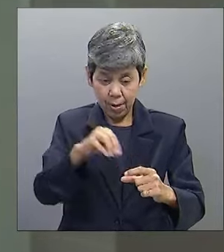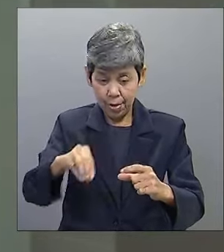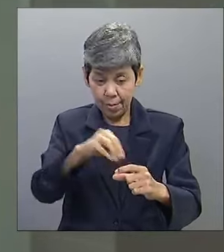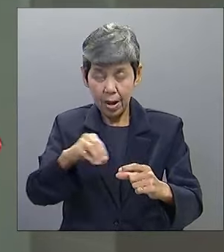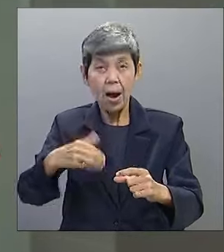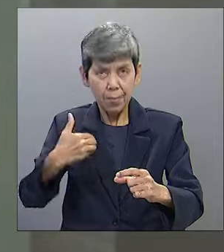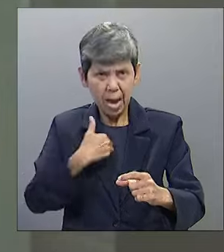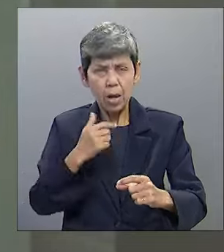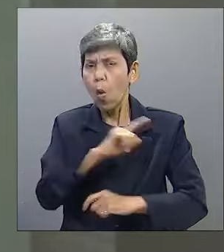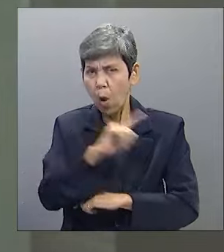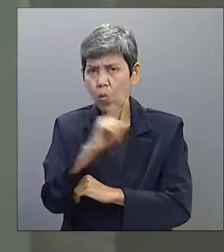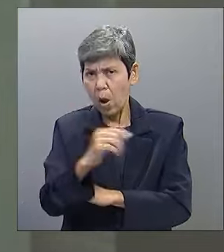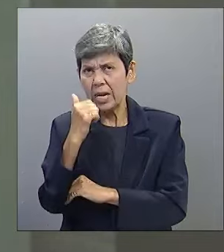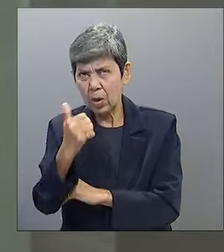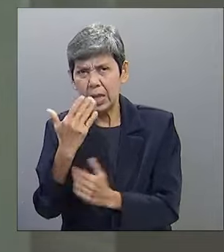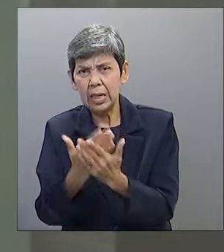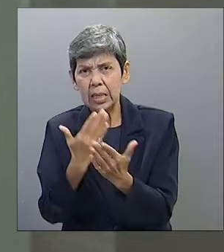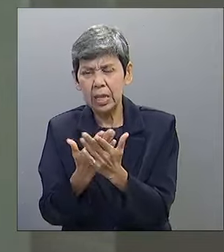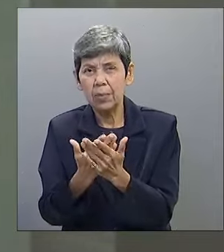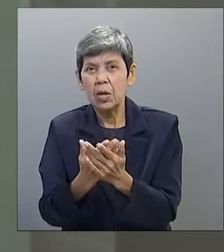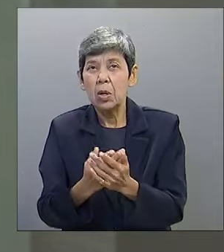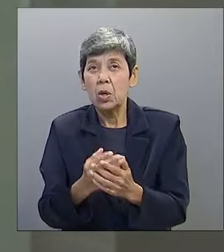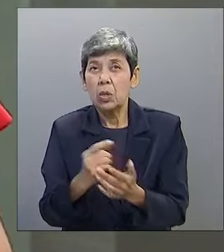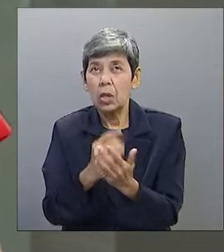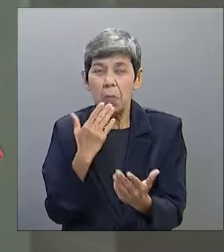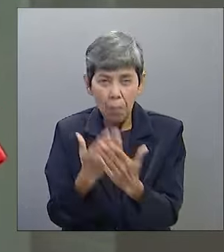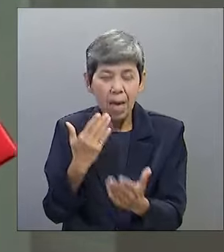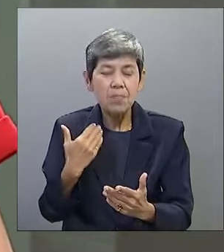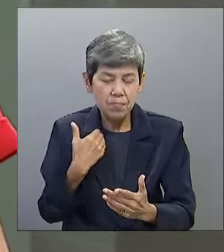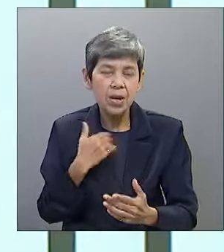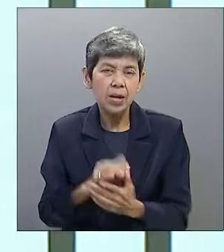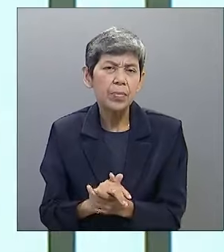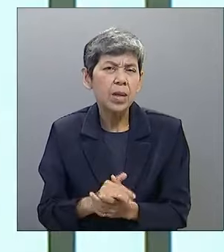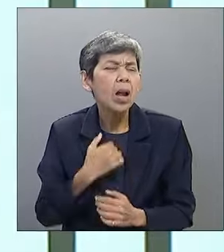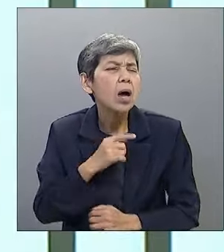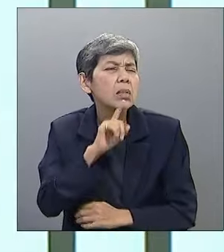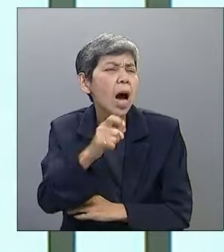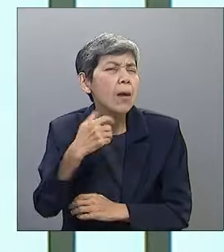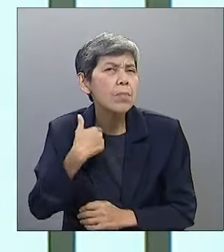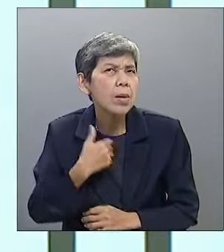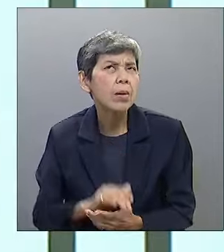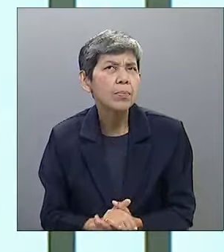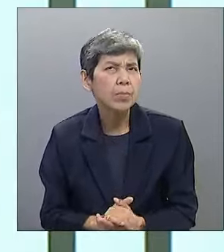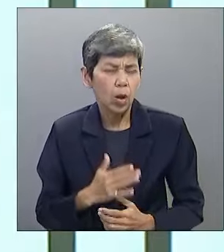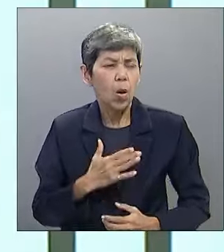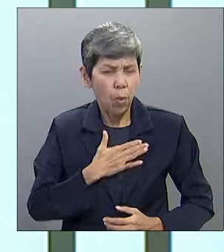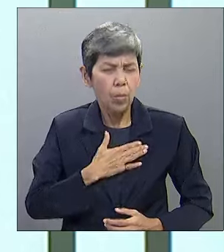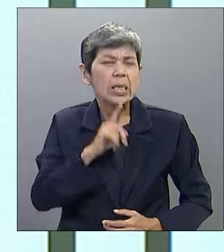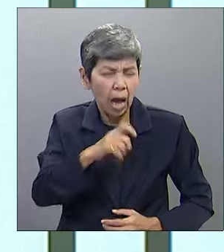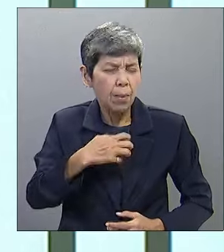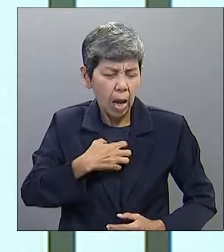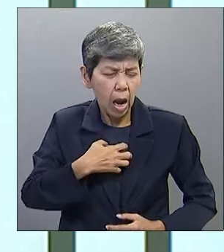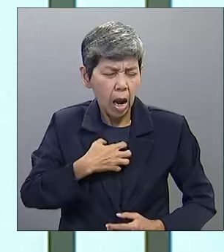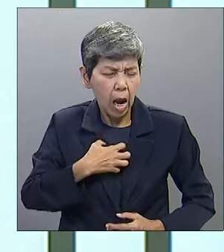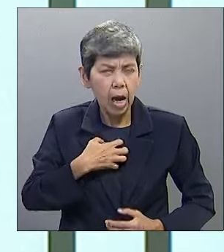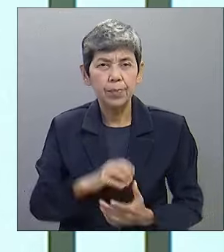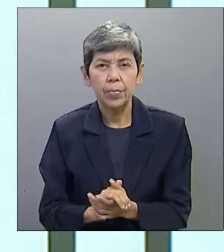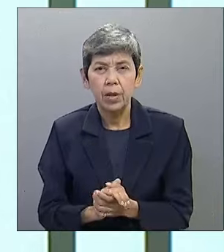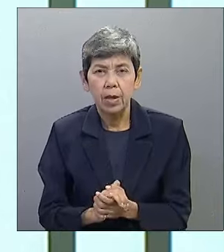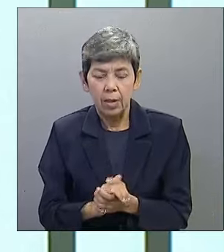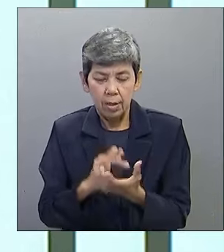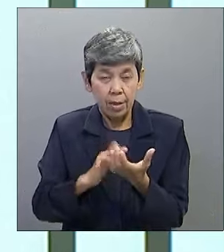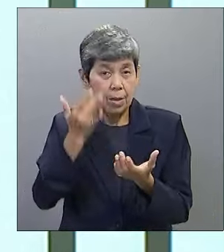ก็ดีที่สุดนะถึงแม้ว่าราคาตกต่อคู่ต่อวันก็อาจจะราคาสูงหน่อย แล้วสงสัยไหมครับคุณหมอครับผมอยากถามหมอเหมือนกันว่าคอนแทคเลนส์